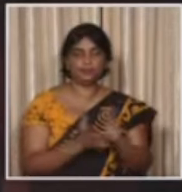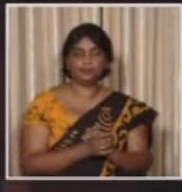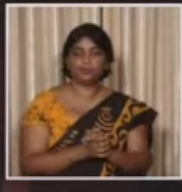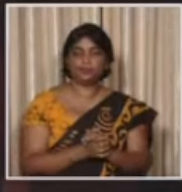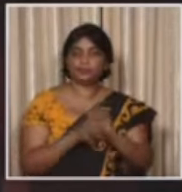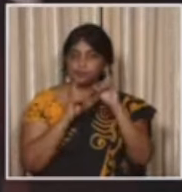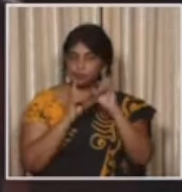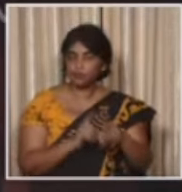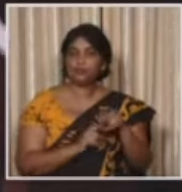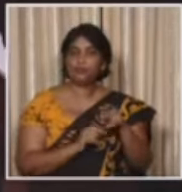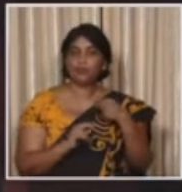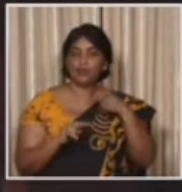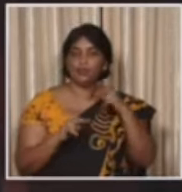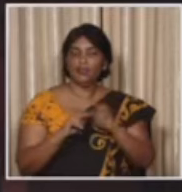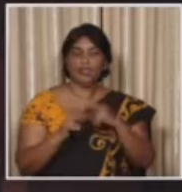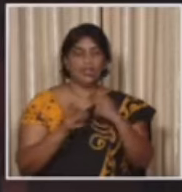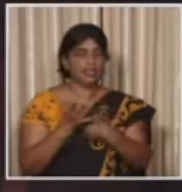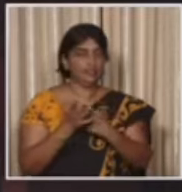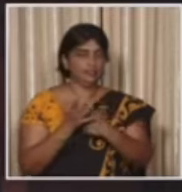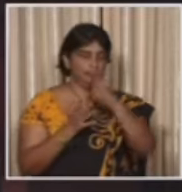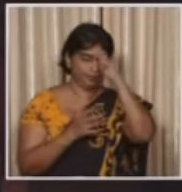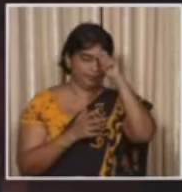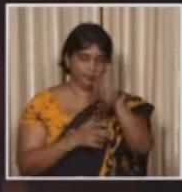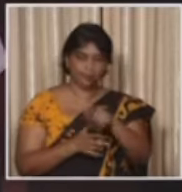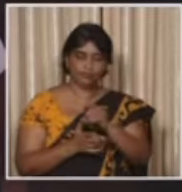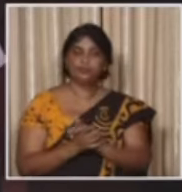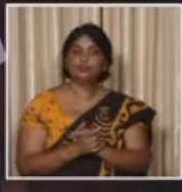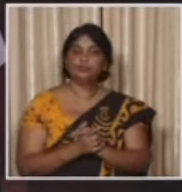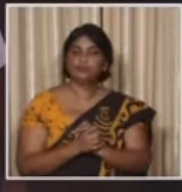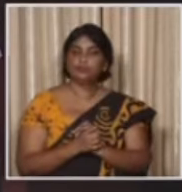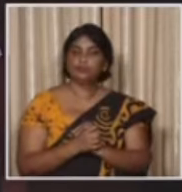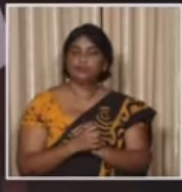ඉතින් අපේ හිතවත් සීමල පිටිය මැතිතුමා,